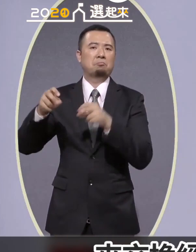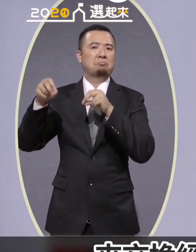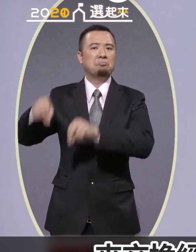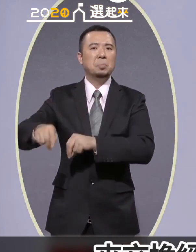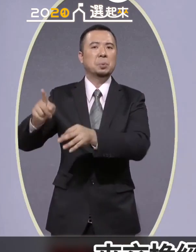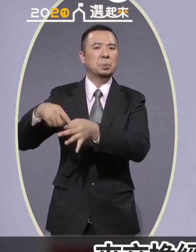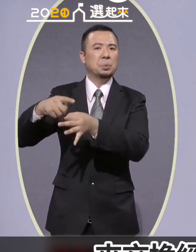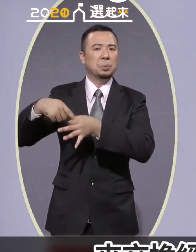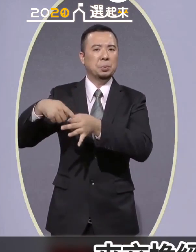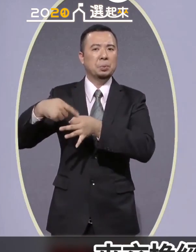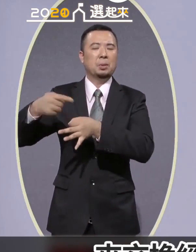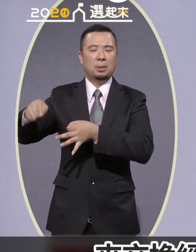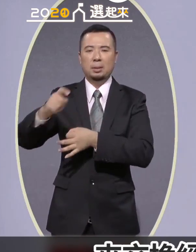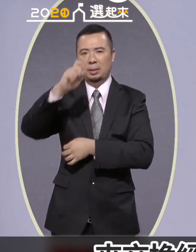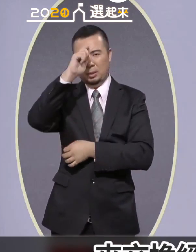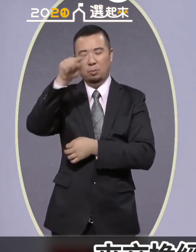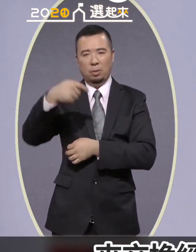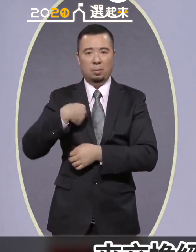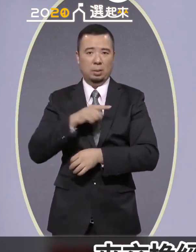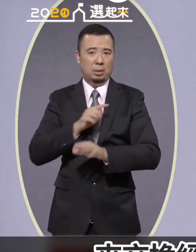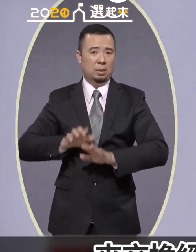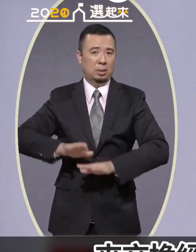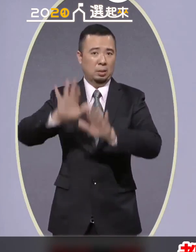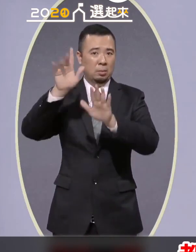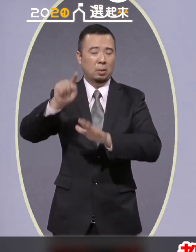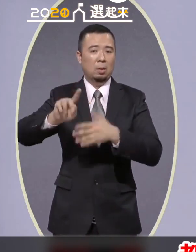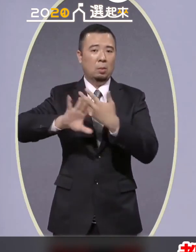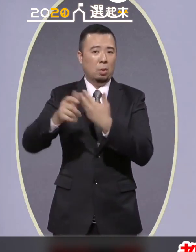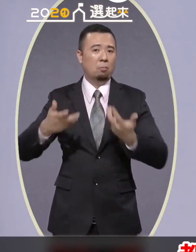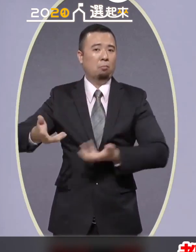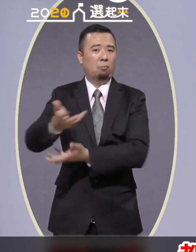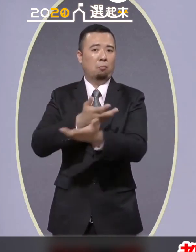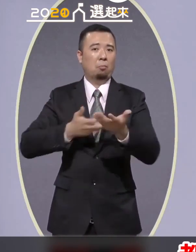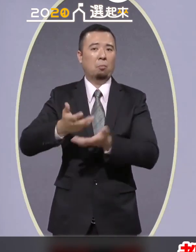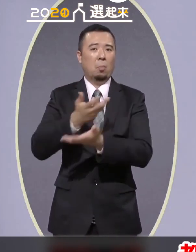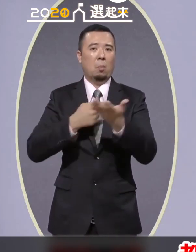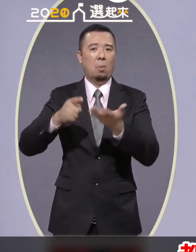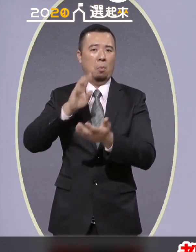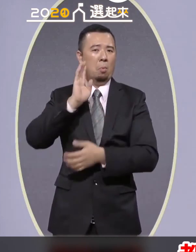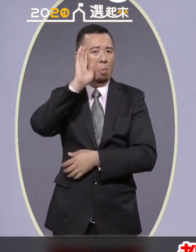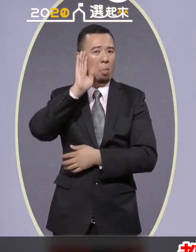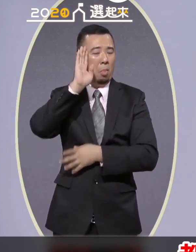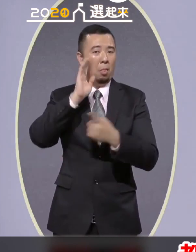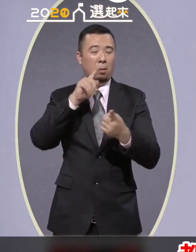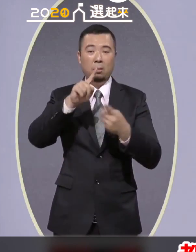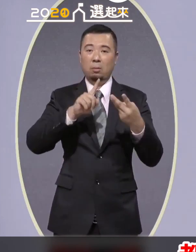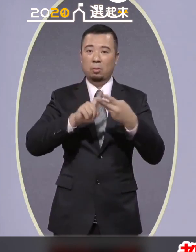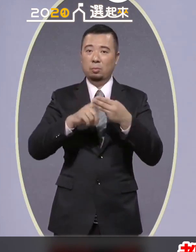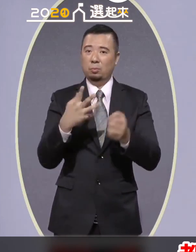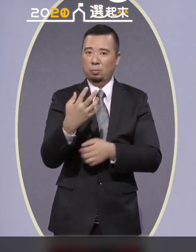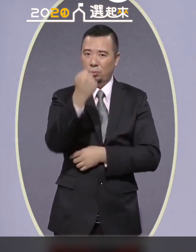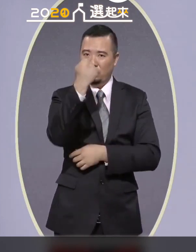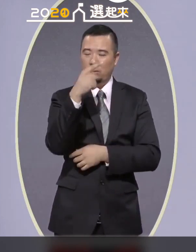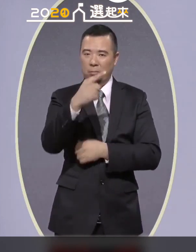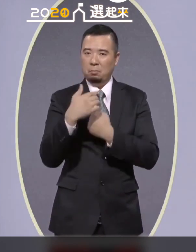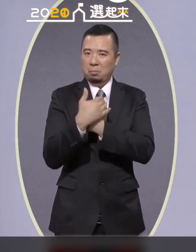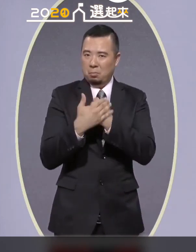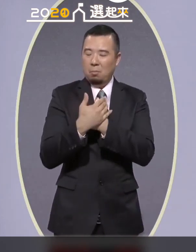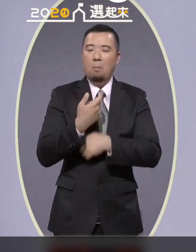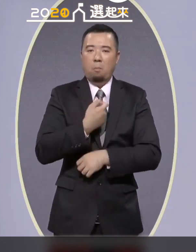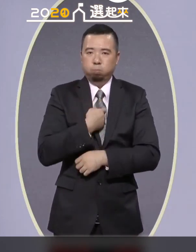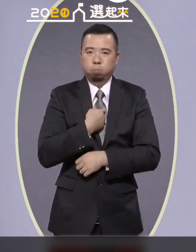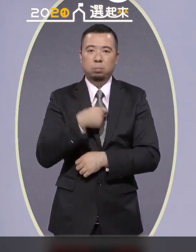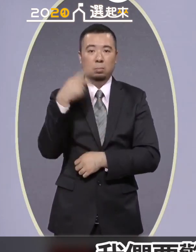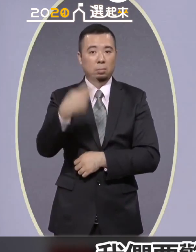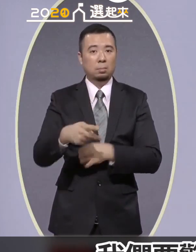经济的发展，或者是外交的空间，都不能拿主权来交换。第四个认知